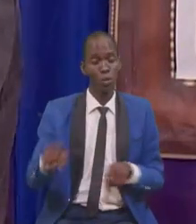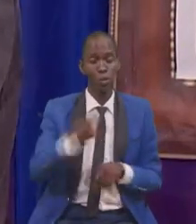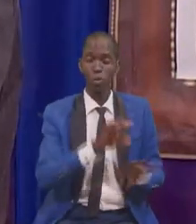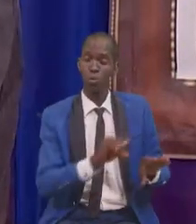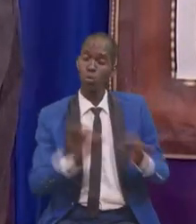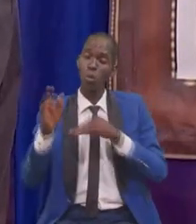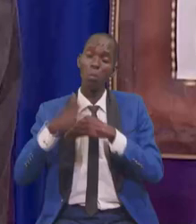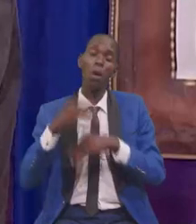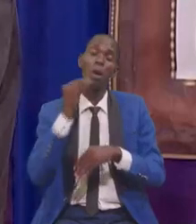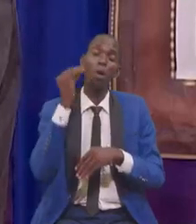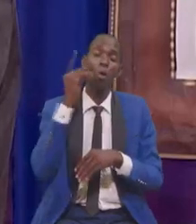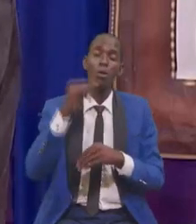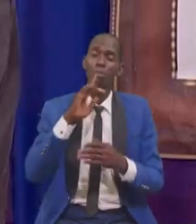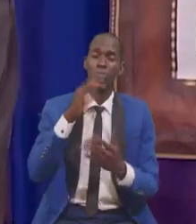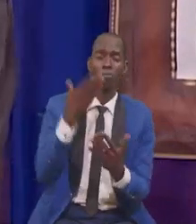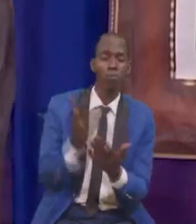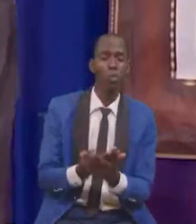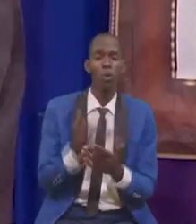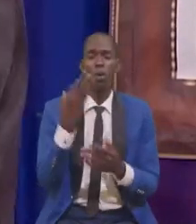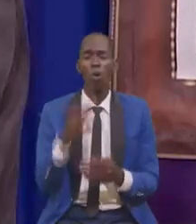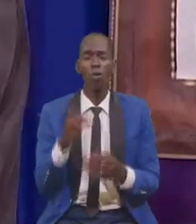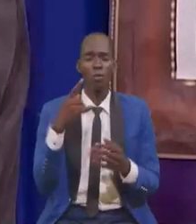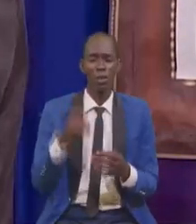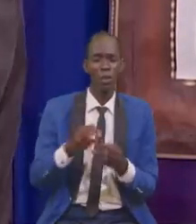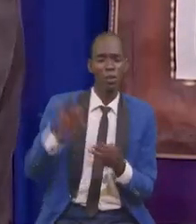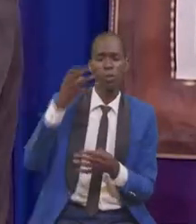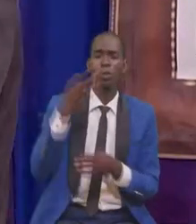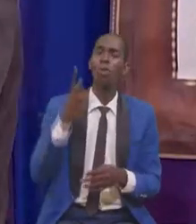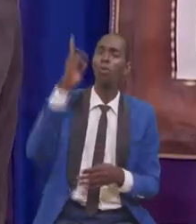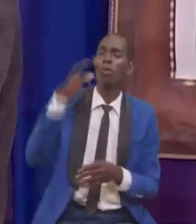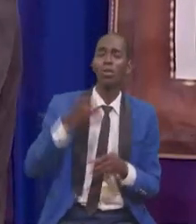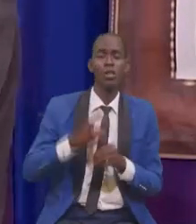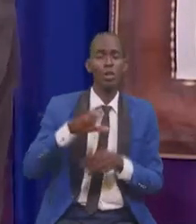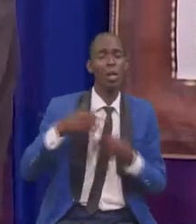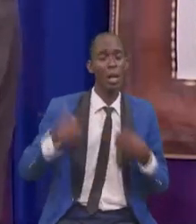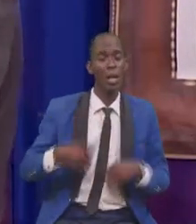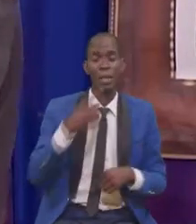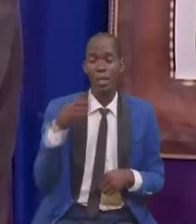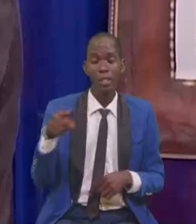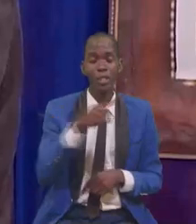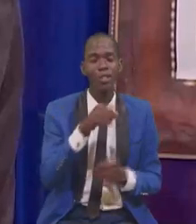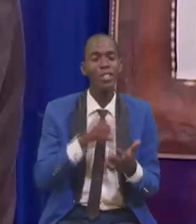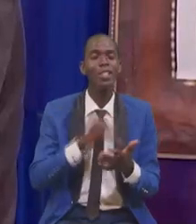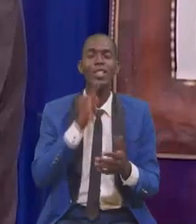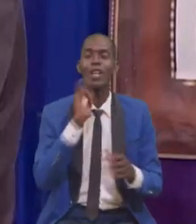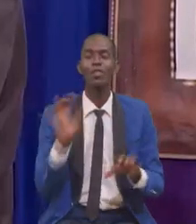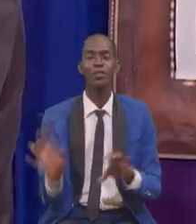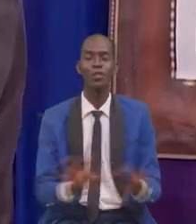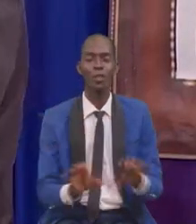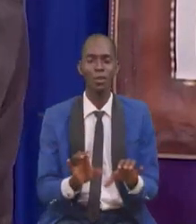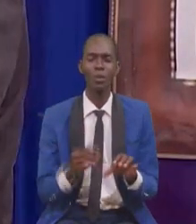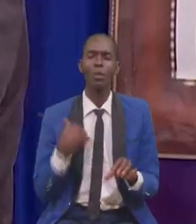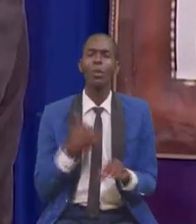rentrez chez vous, que l'évidence est là et la confirmation de l'Esprit de Dieu dans votre corps soit